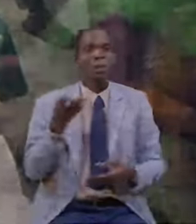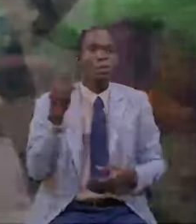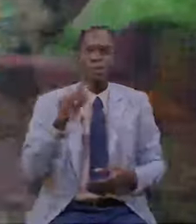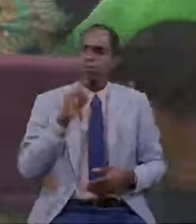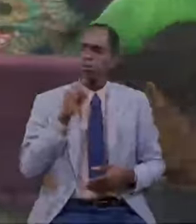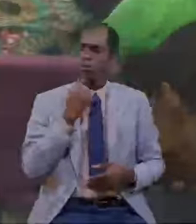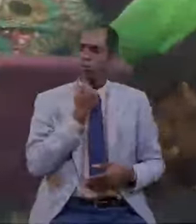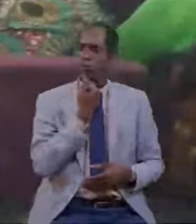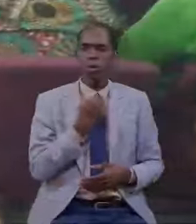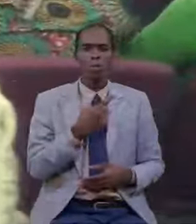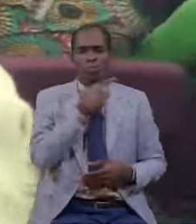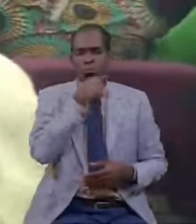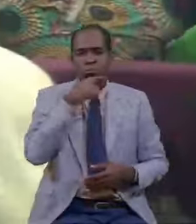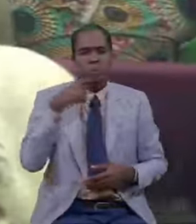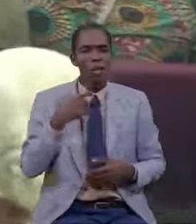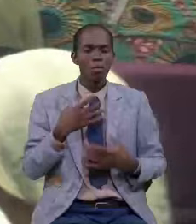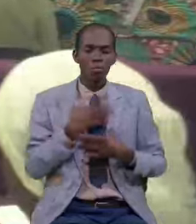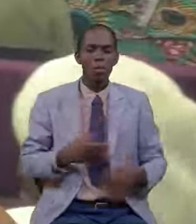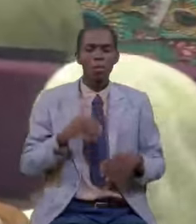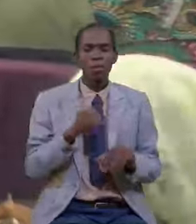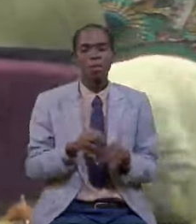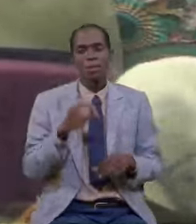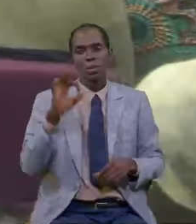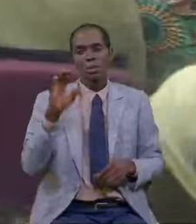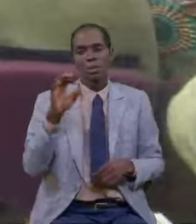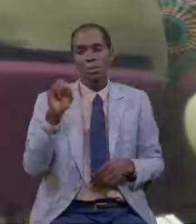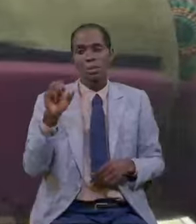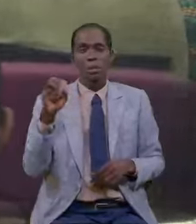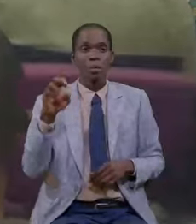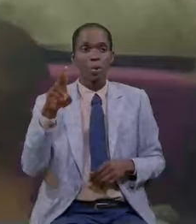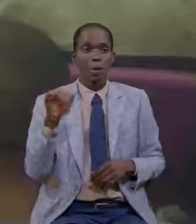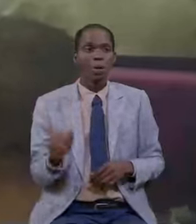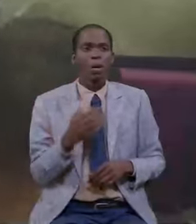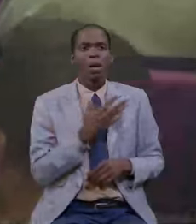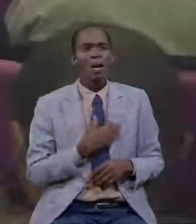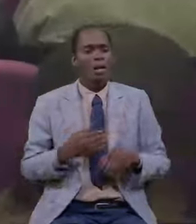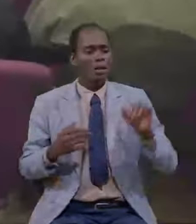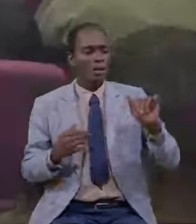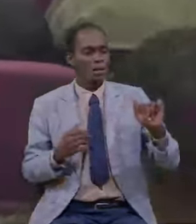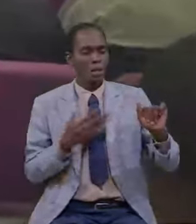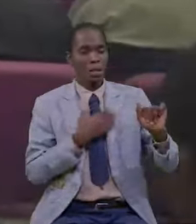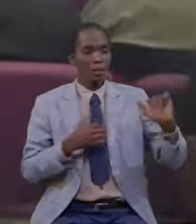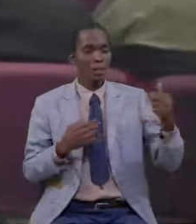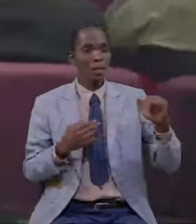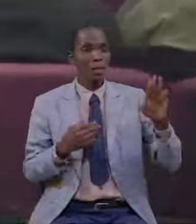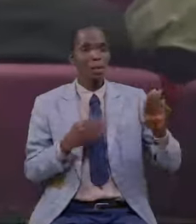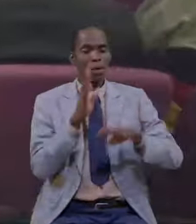Samarie, verset 3. Et Akab fit appeler Abdia, chef de sa maison. Or, Abdia